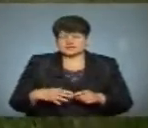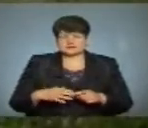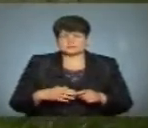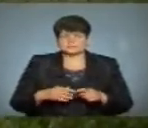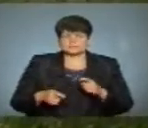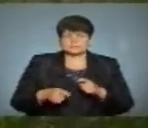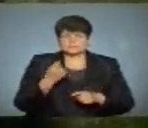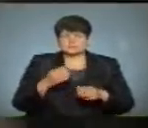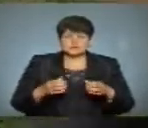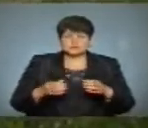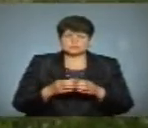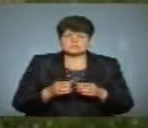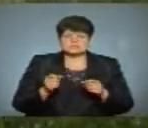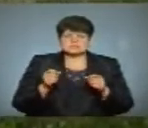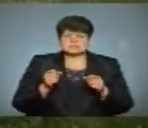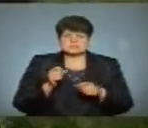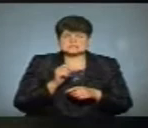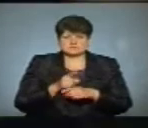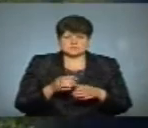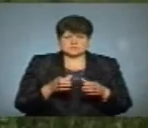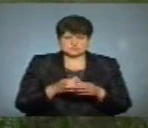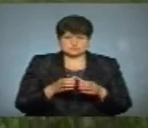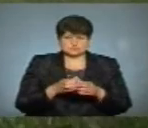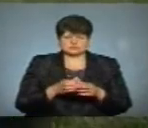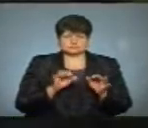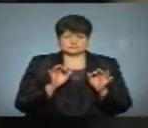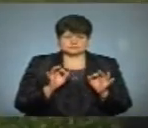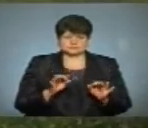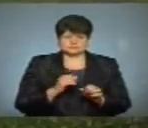група. Завдання загону – зреагувати.